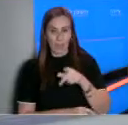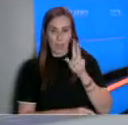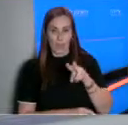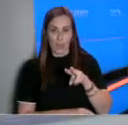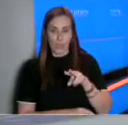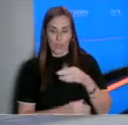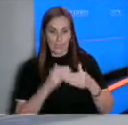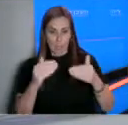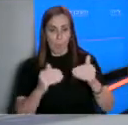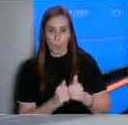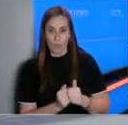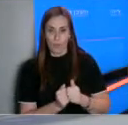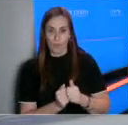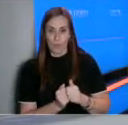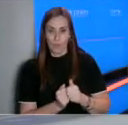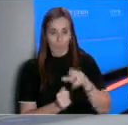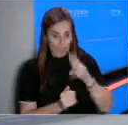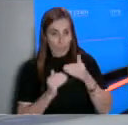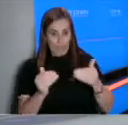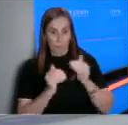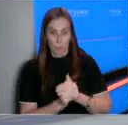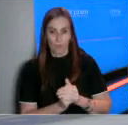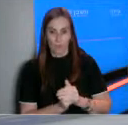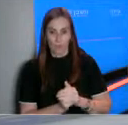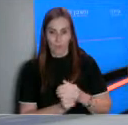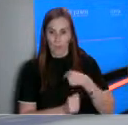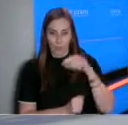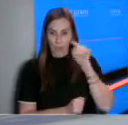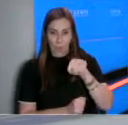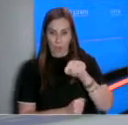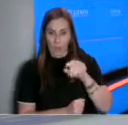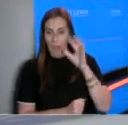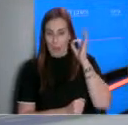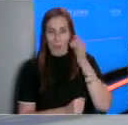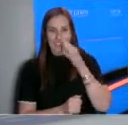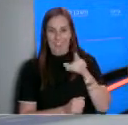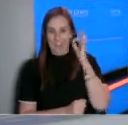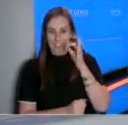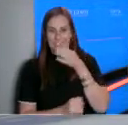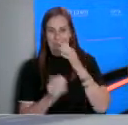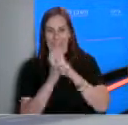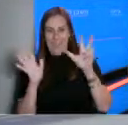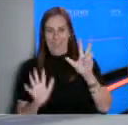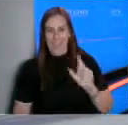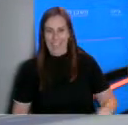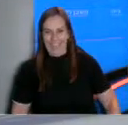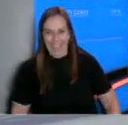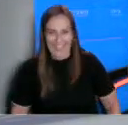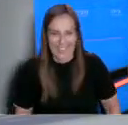שיש התקדמות. כן. יש התקדמות. כן, הפגיסו. אני לא הגעתי לבחורות של בגיל 18.